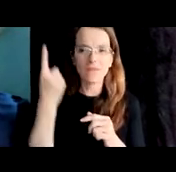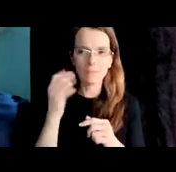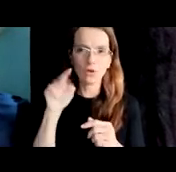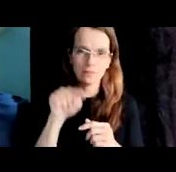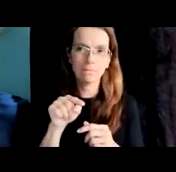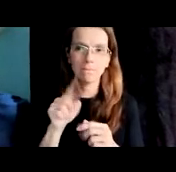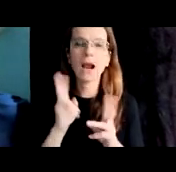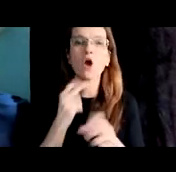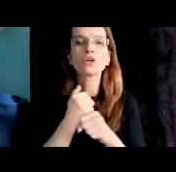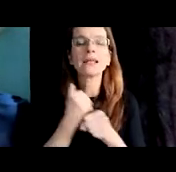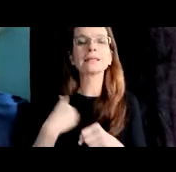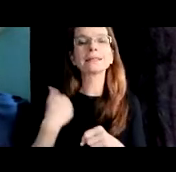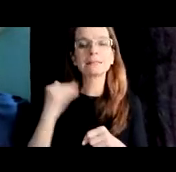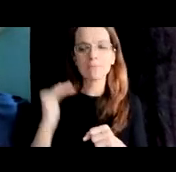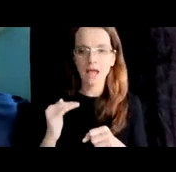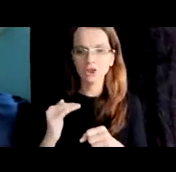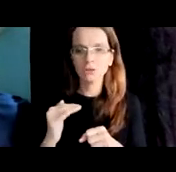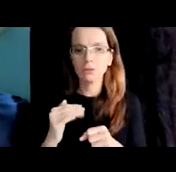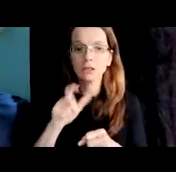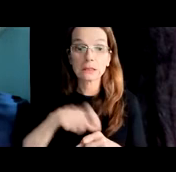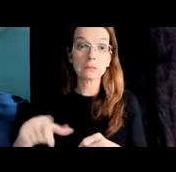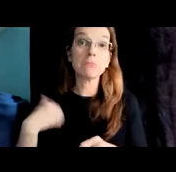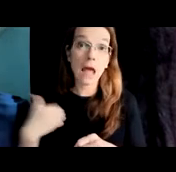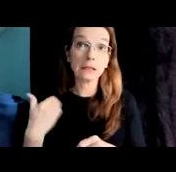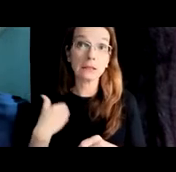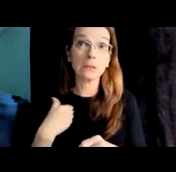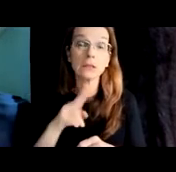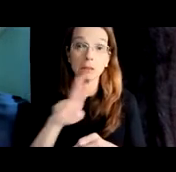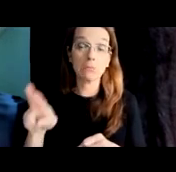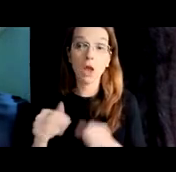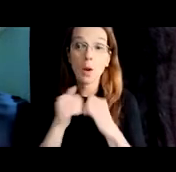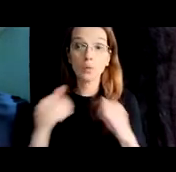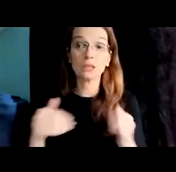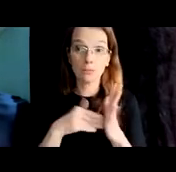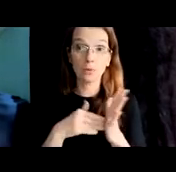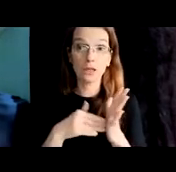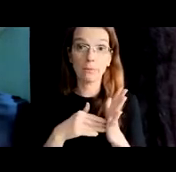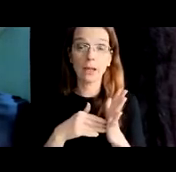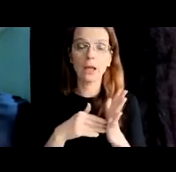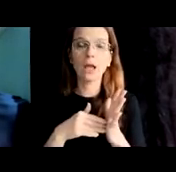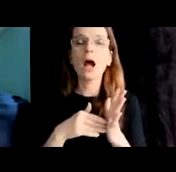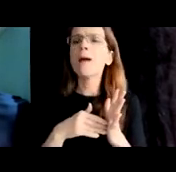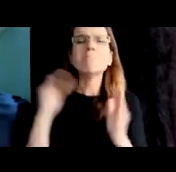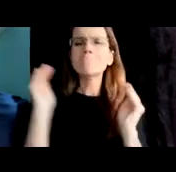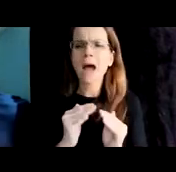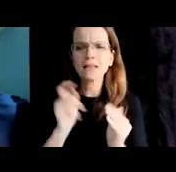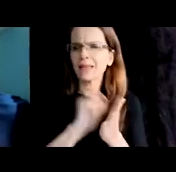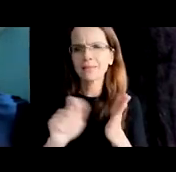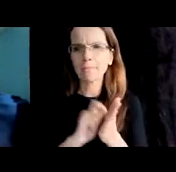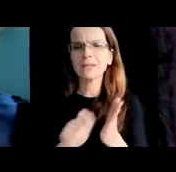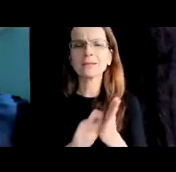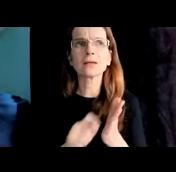z mlajšimi, torej z mladimi s posebnimi potrebami, precej manj pa je napisanega o tem,